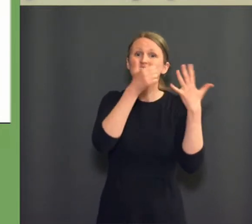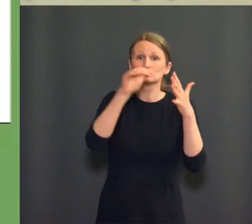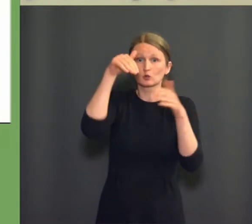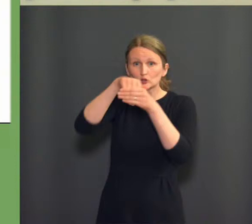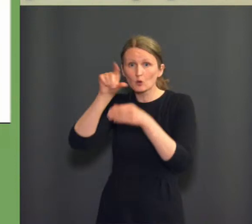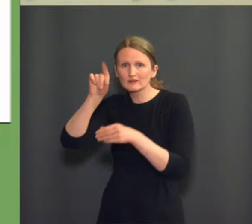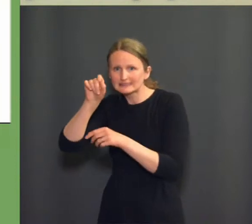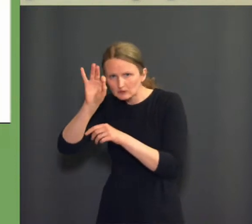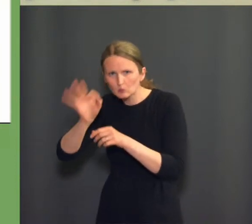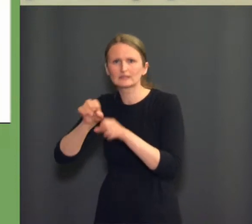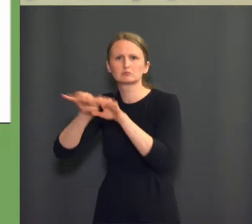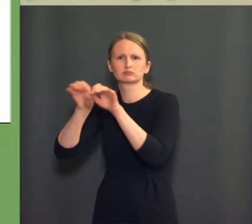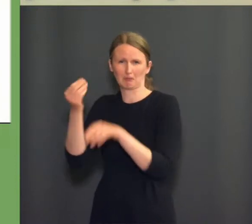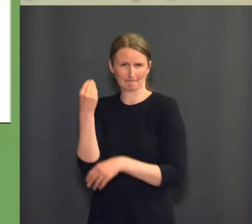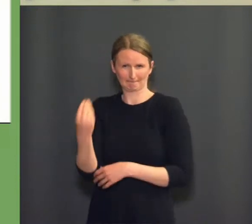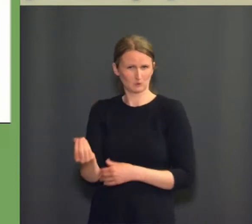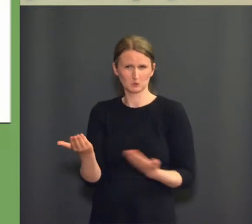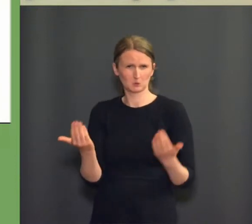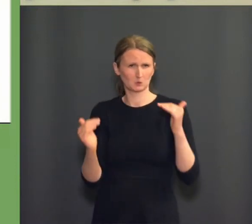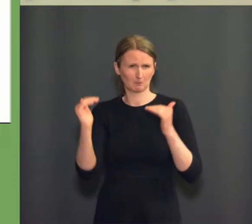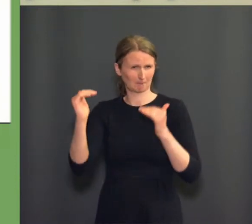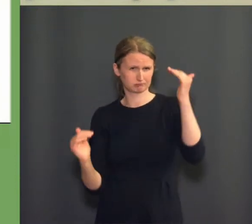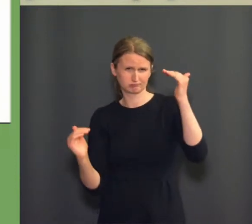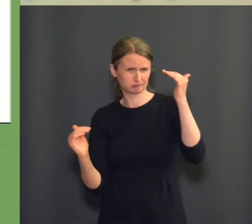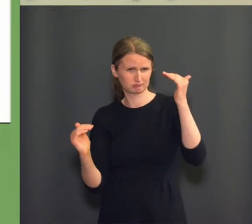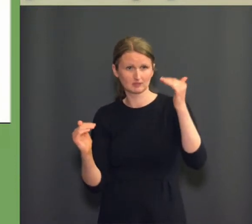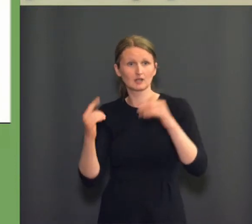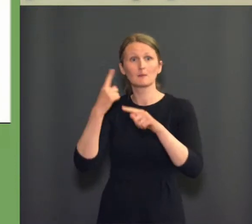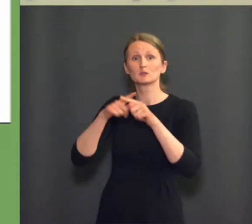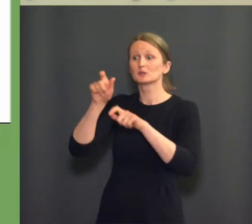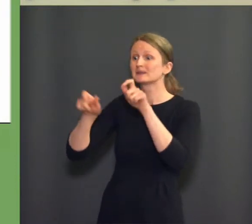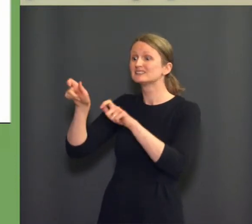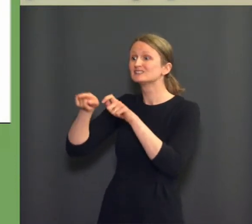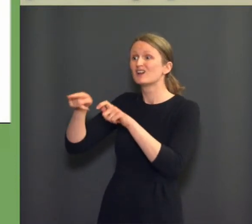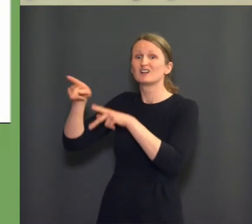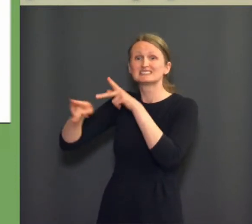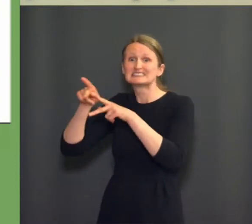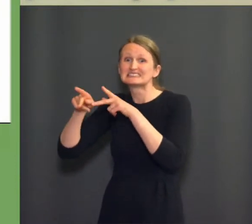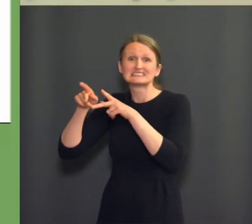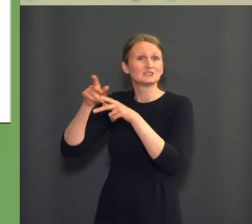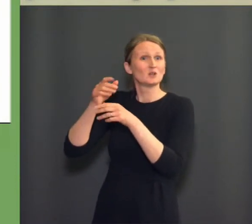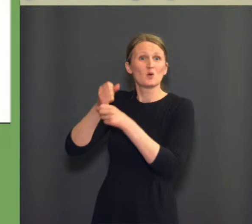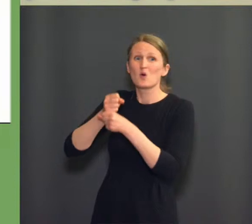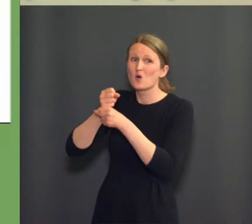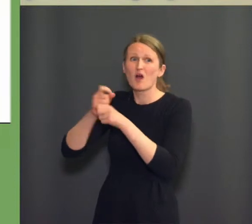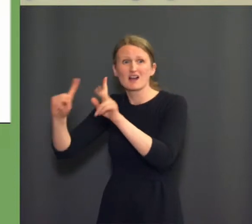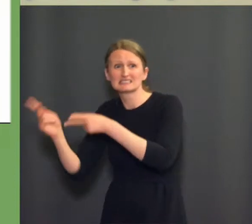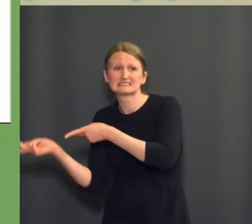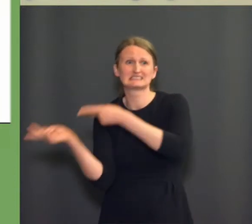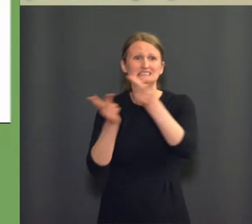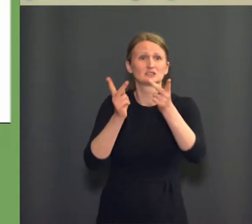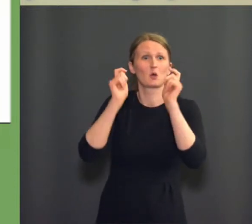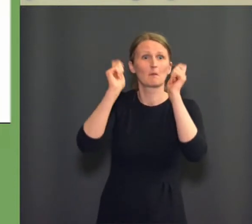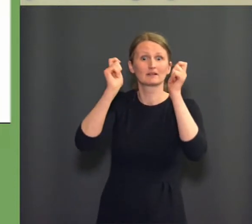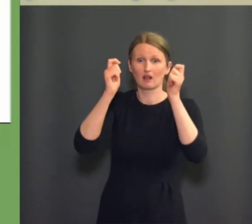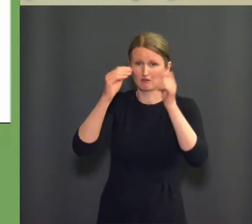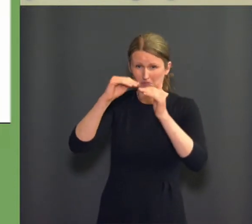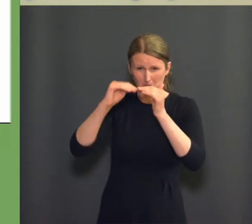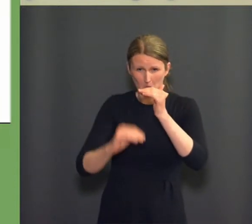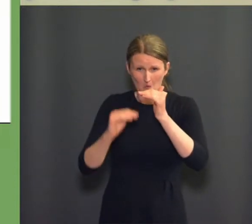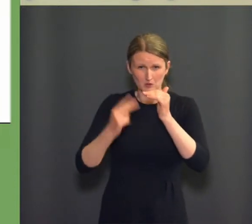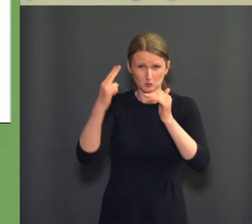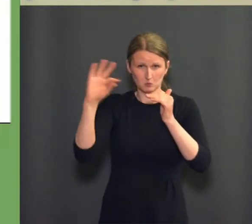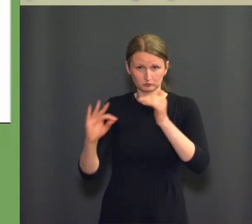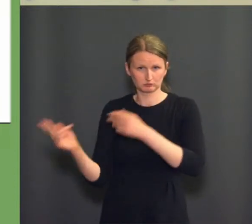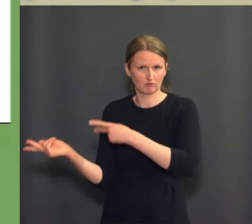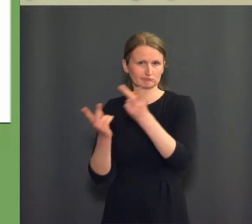les hospitalisations reste bas, moins de 2%, et que le nombre de décès qui a un peu augmenté, c'est vrai, qui est passé de 13 à